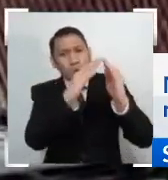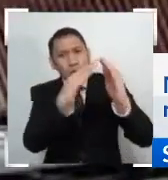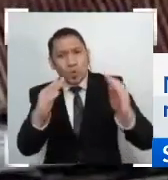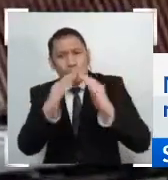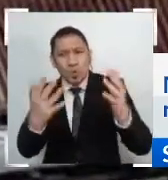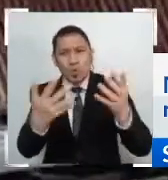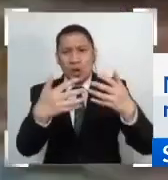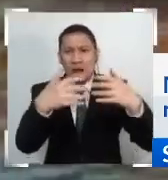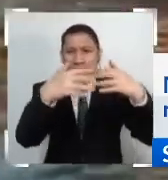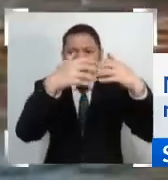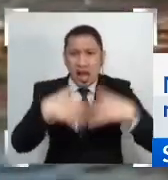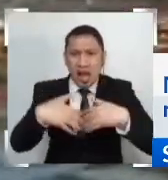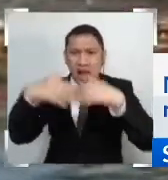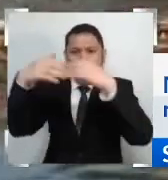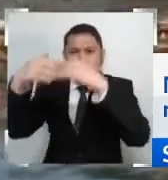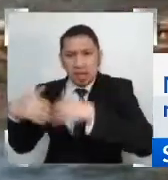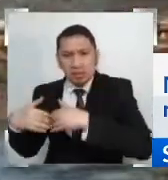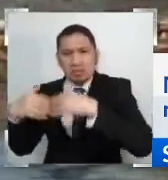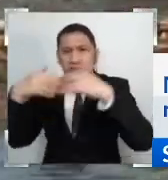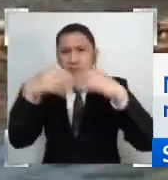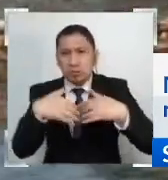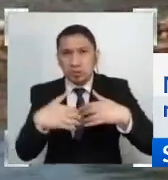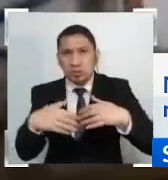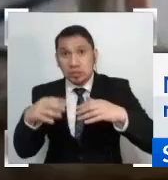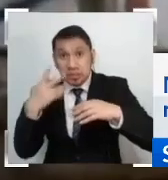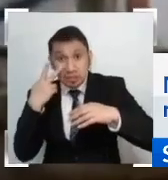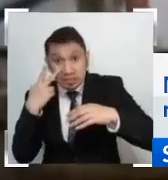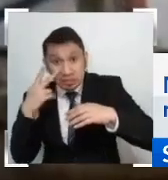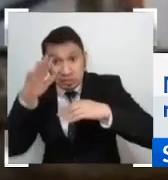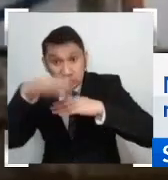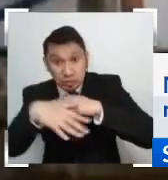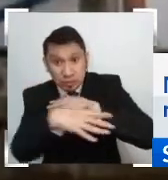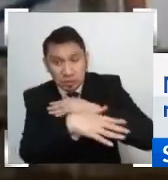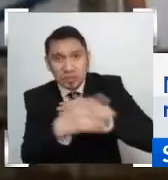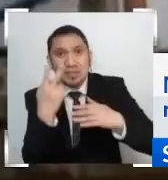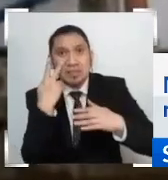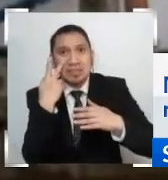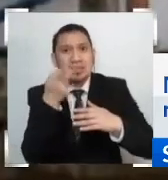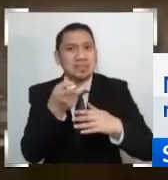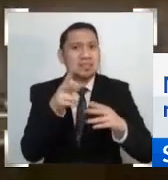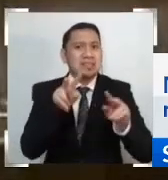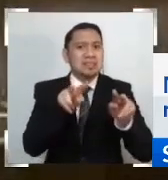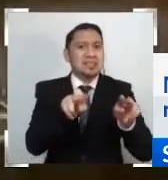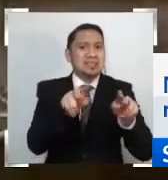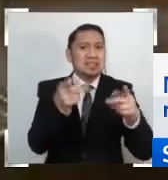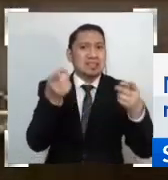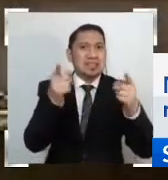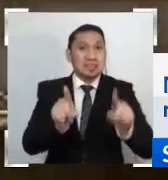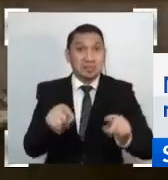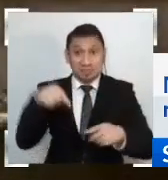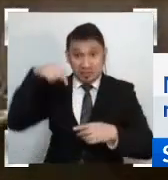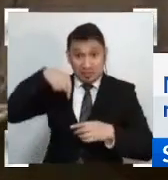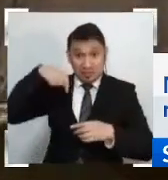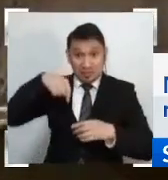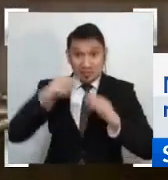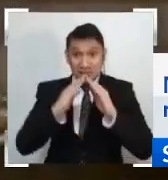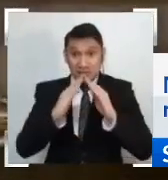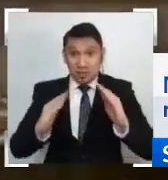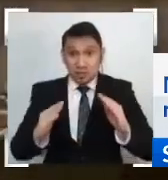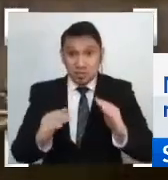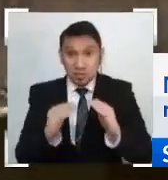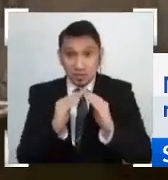ng bubong. At sa tabi ng dagat, ito ang nakabalagbag. Itong bahay namin,